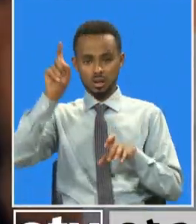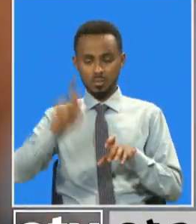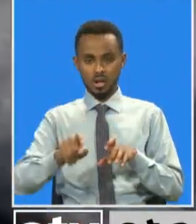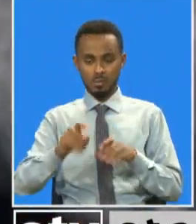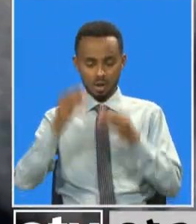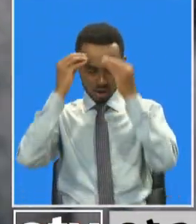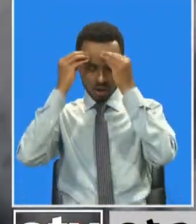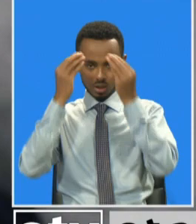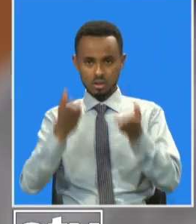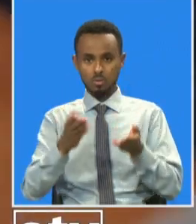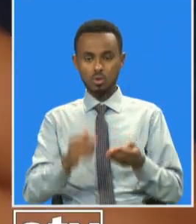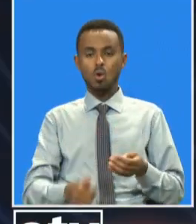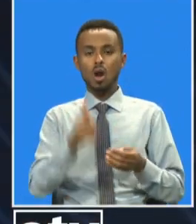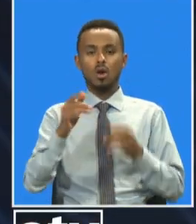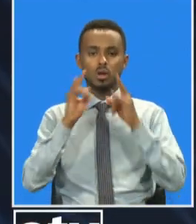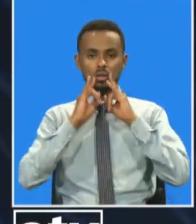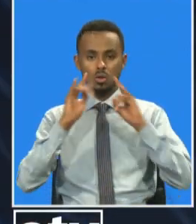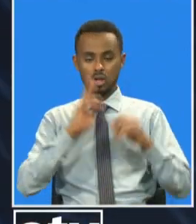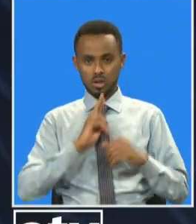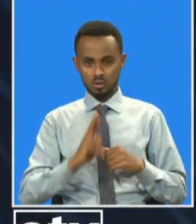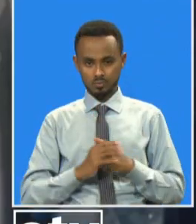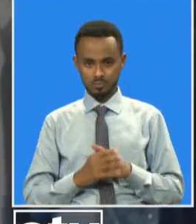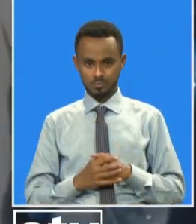እንደሚገባ አሳሰበ። ምስባናናቸው